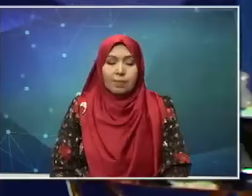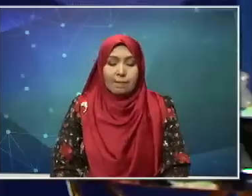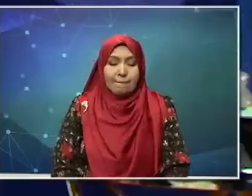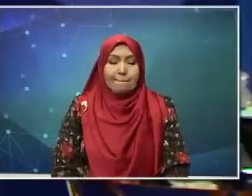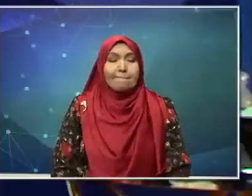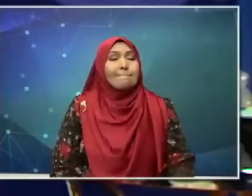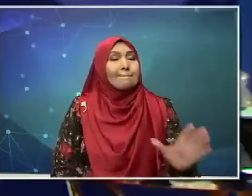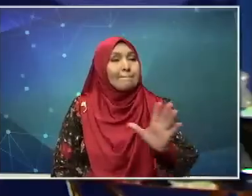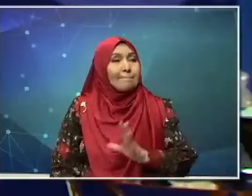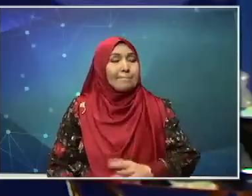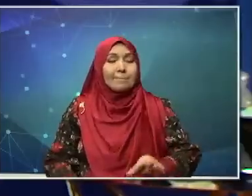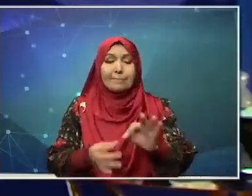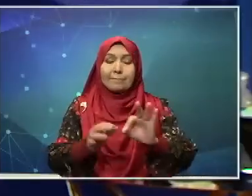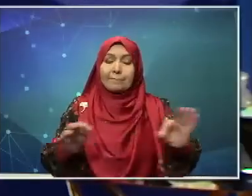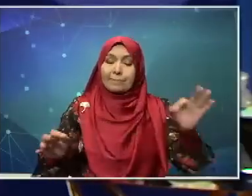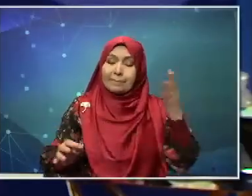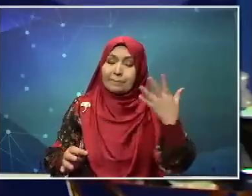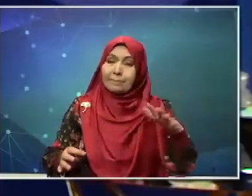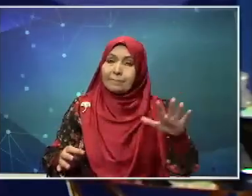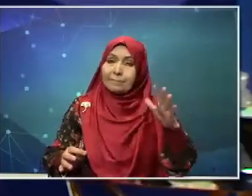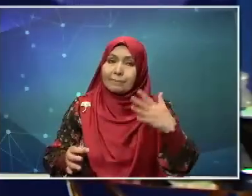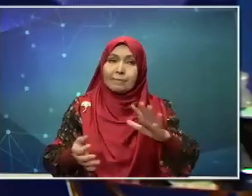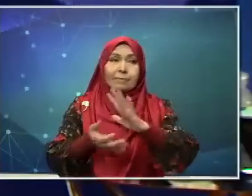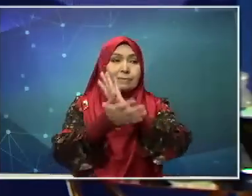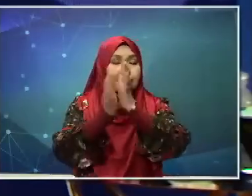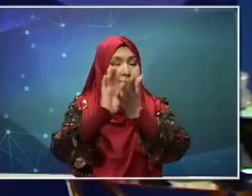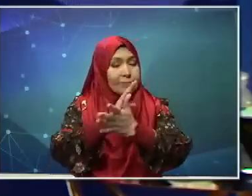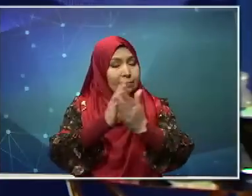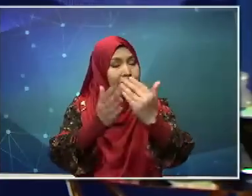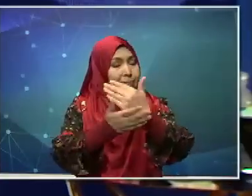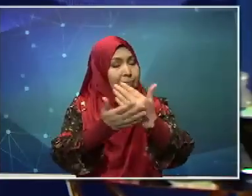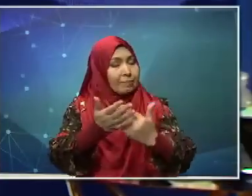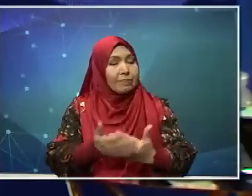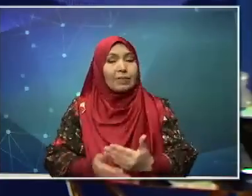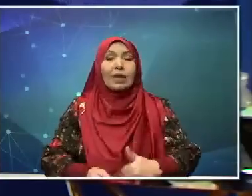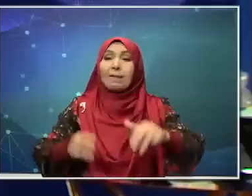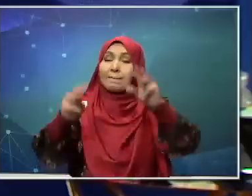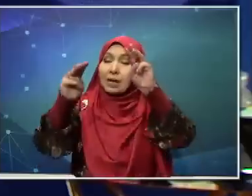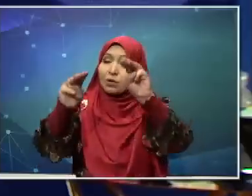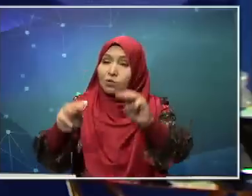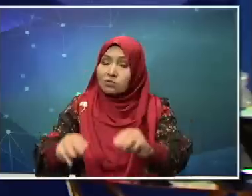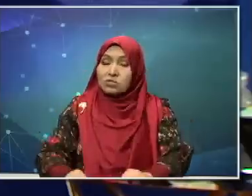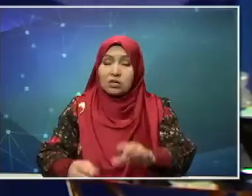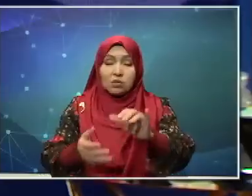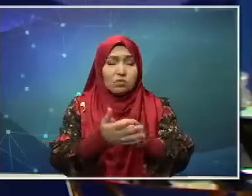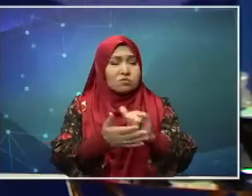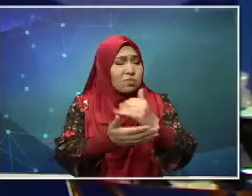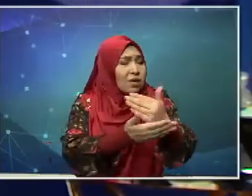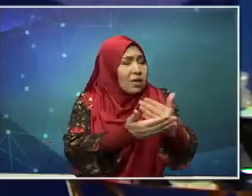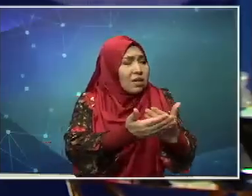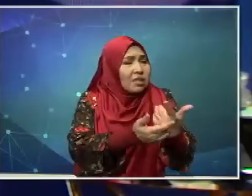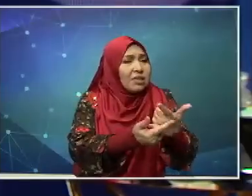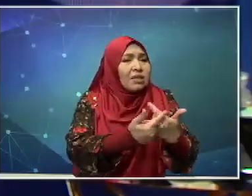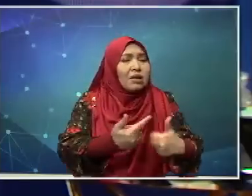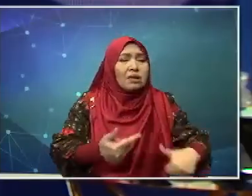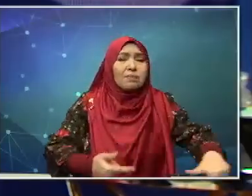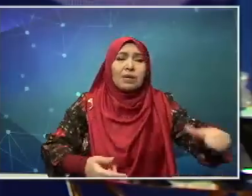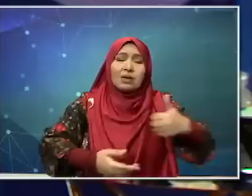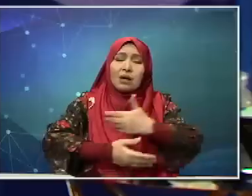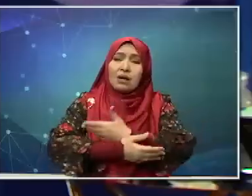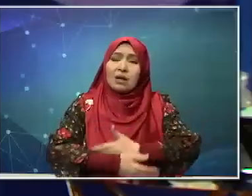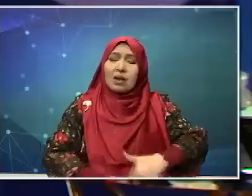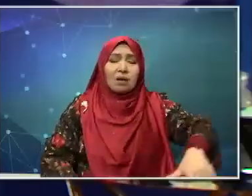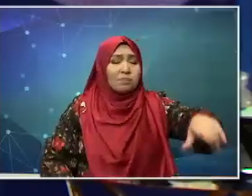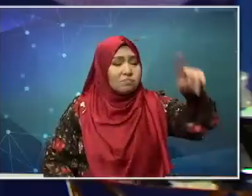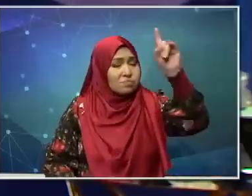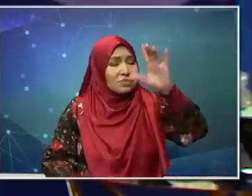strong aksi Mayang 15 mereka menjadikan sebagian kepada hamba-hamba-nya sebagai sebahagian daripadanya apa maksud juz ada di dalam